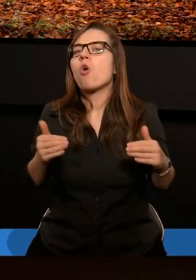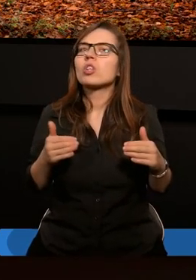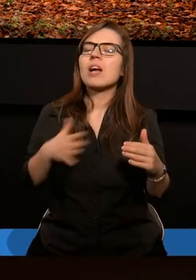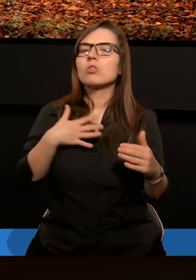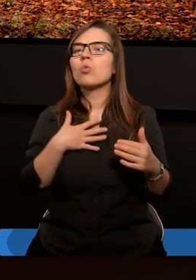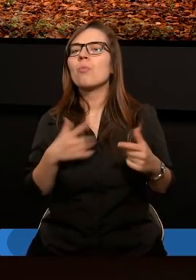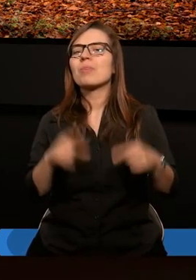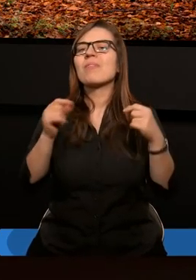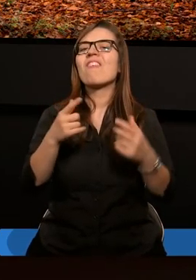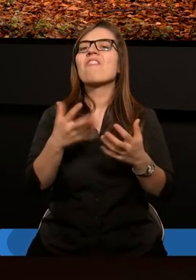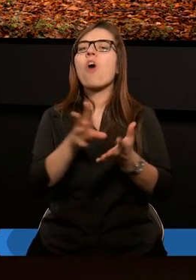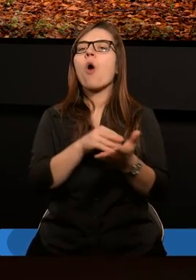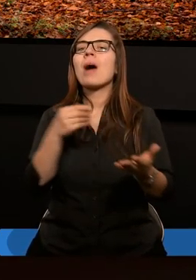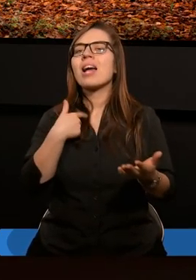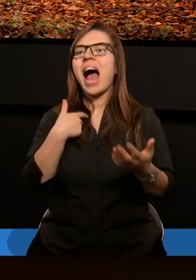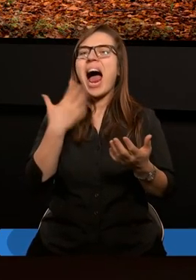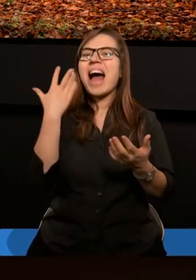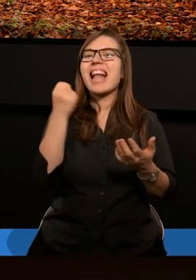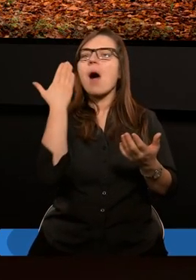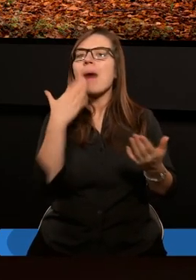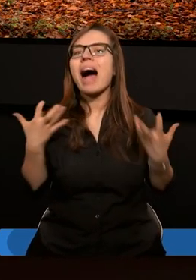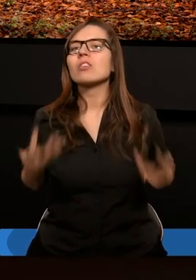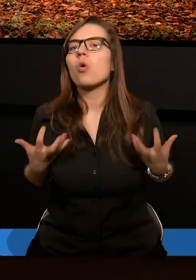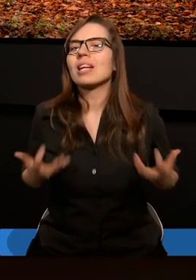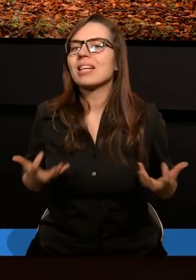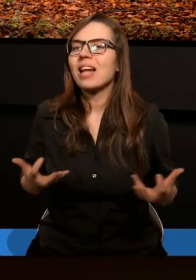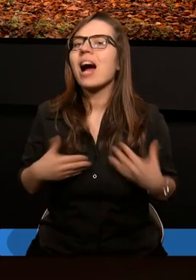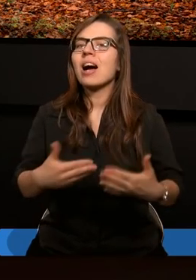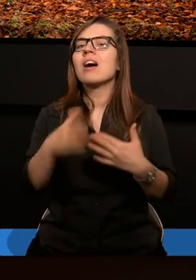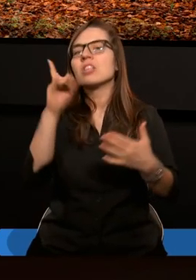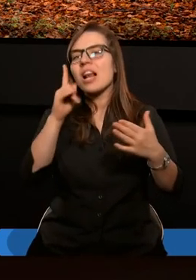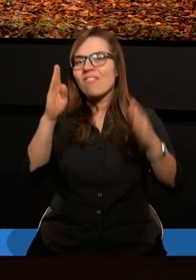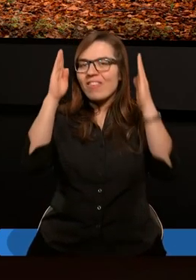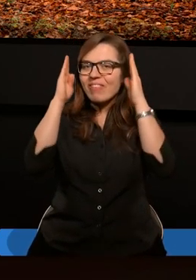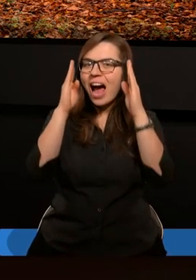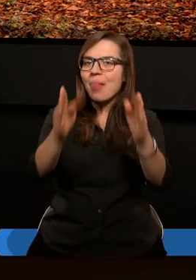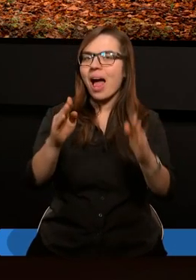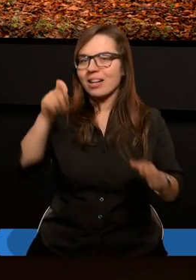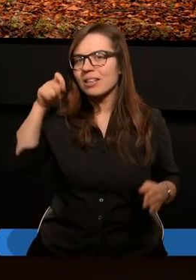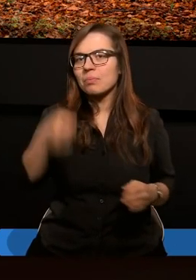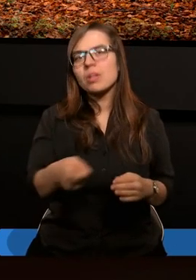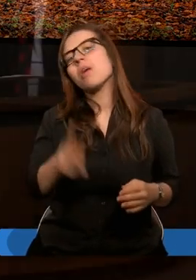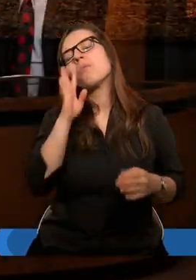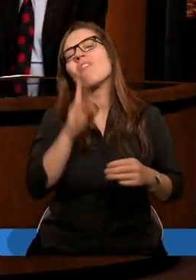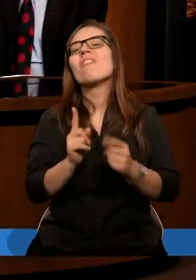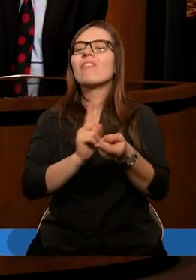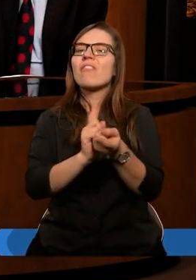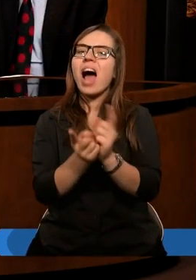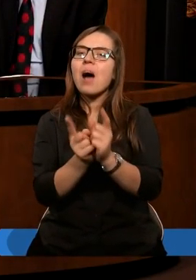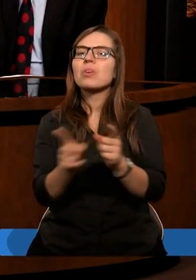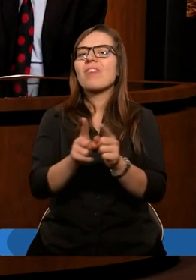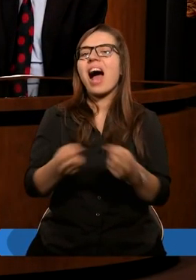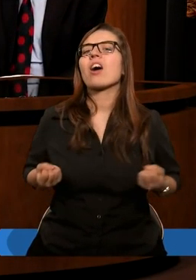nadgorliwości, nazywanej też często fanatyzmem. Albo fałszywej